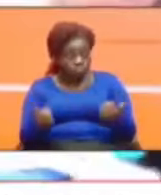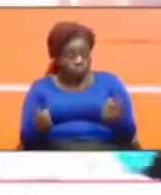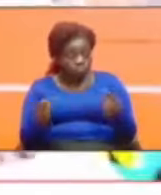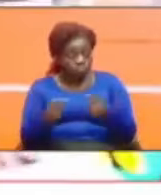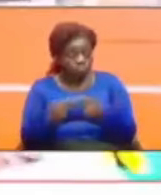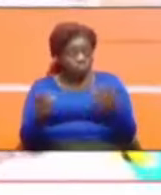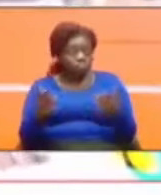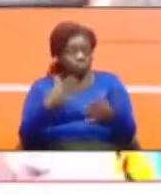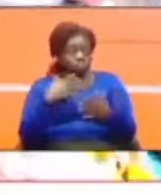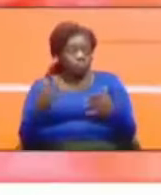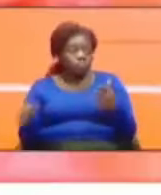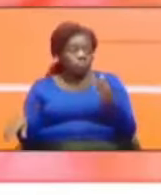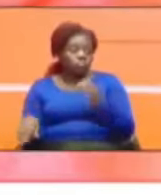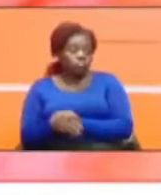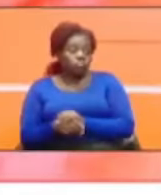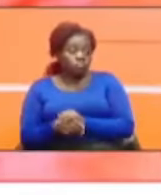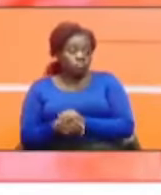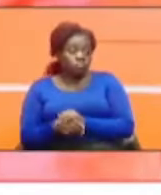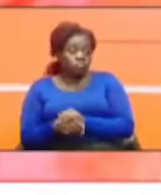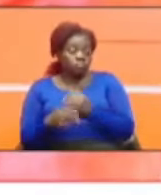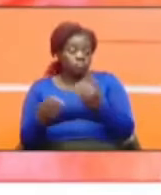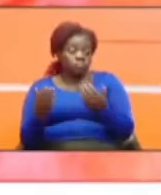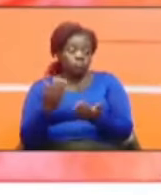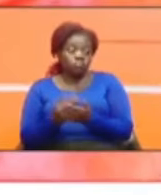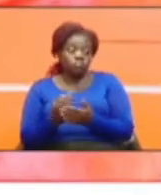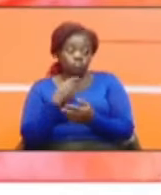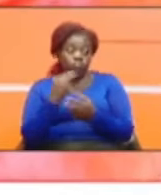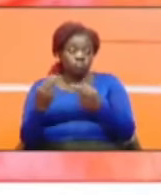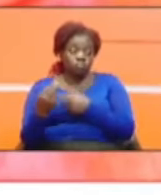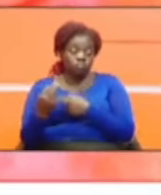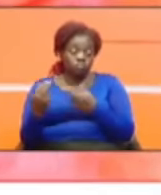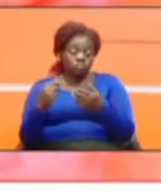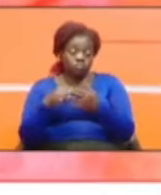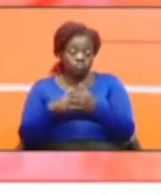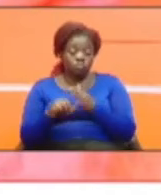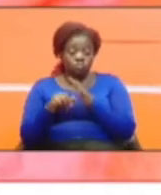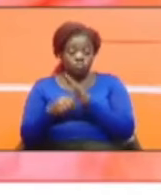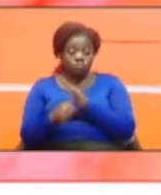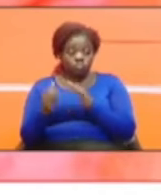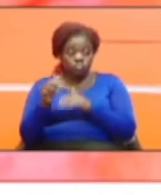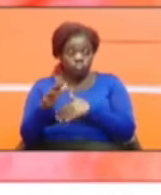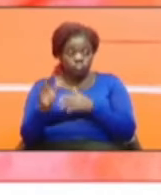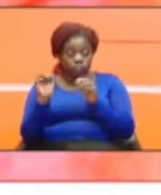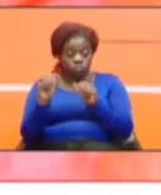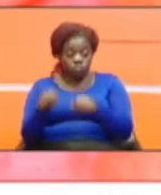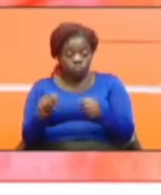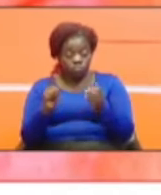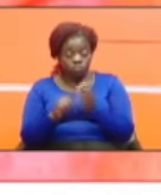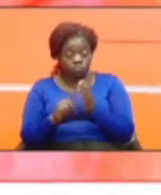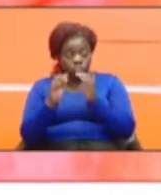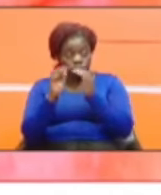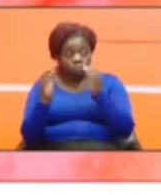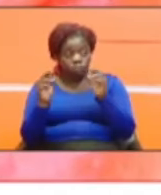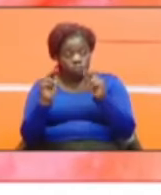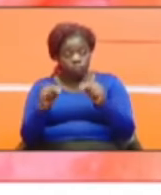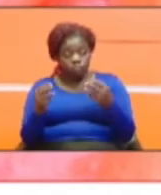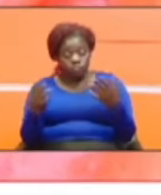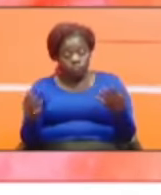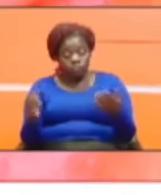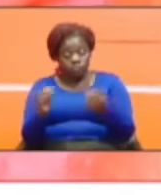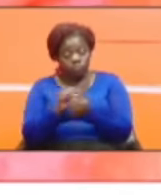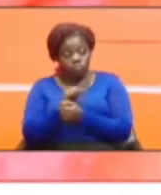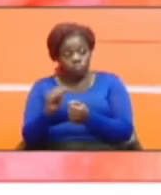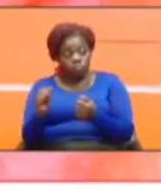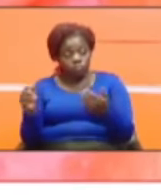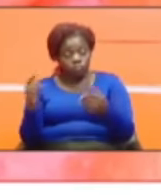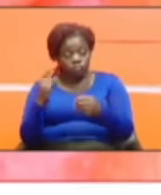nawe ankwate ayagala kungobawo asibe kikwatako n'abo obuyinza okuyingira mu nsonga ze asobole okufuna obwenkanya alimu okuviiramu awo